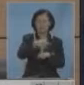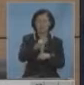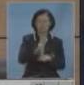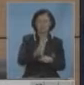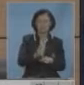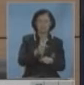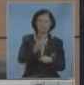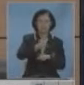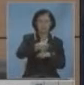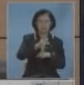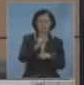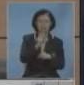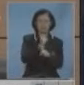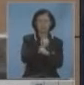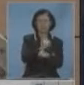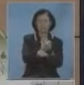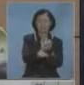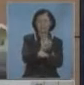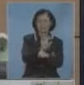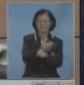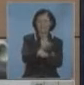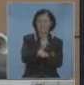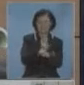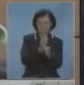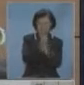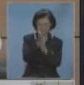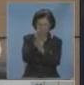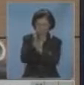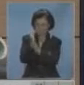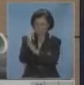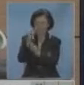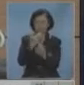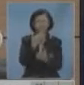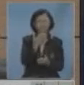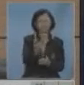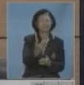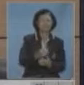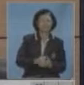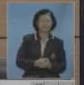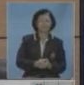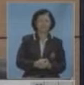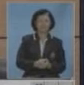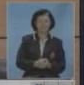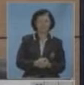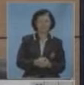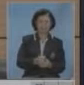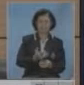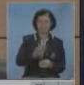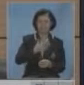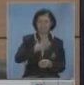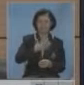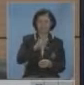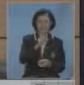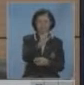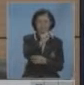ก็ดำเนินหน้าที่ด้วยความเป็นธรรมตลอดมาท่านประธานครับแม้ว่ากับผมจะเป็นสมา